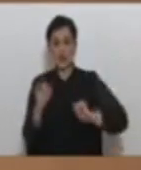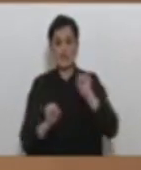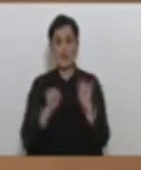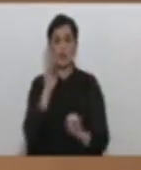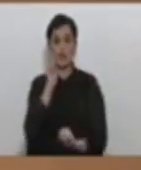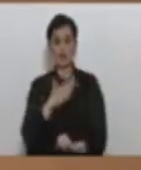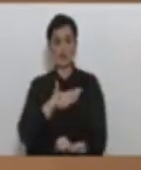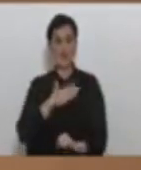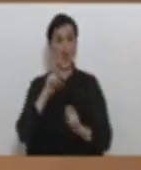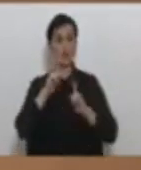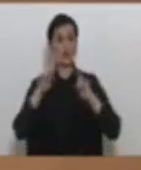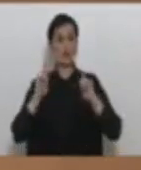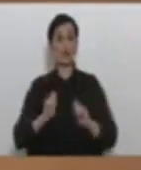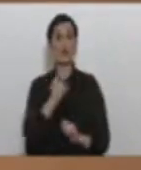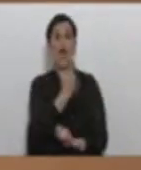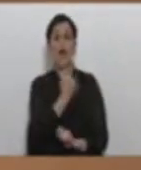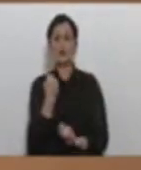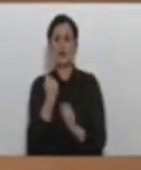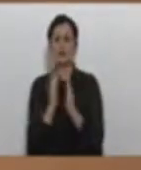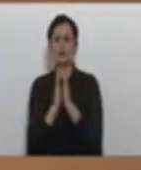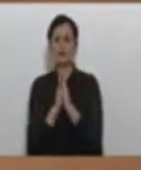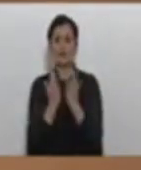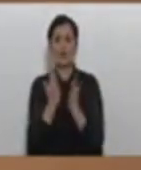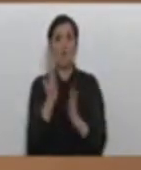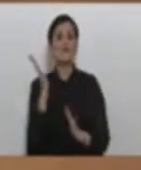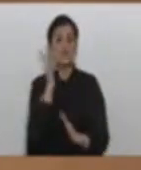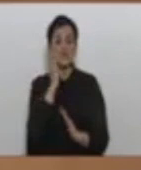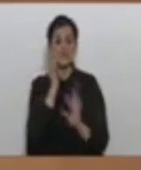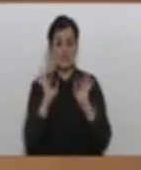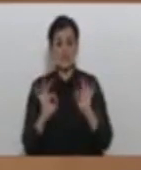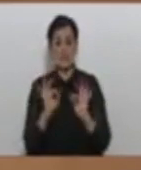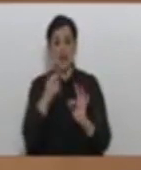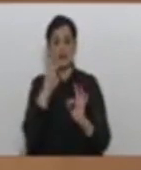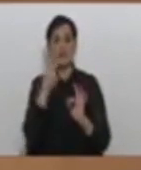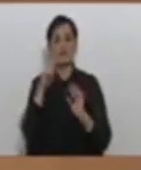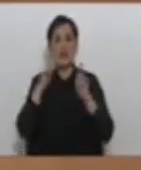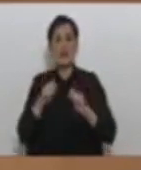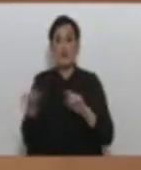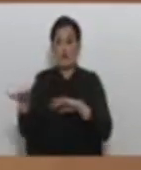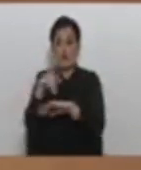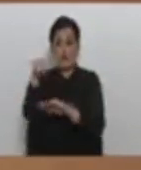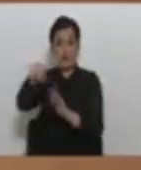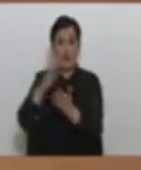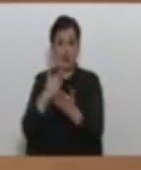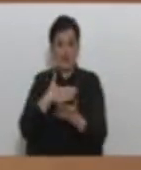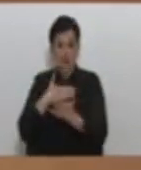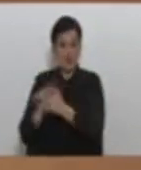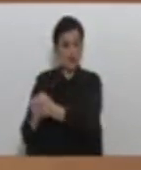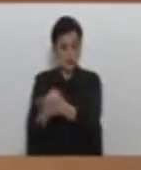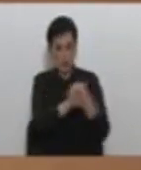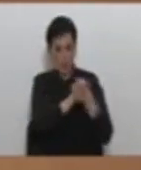ჩვენი უკრაინელების ერთადერთ თხოვნას თქვათ სიმართლე იმაზე, რაც უკრაინაში ხდება, ჩვენი სოლიდარობით